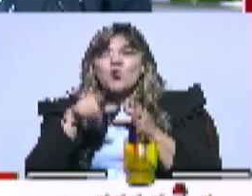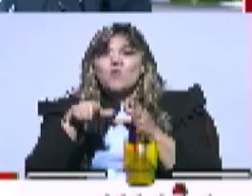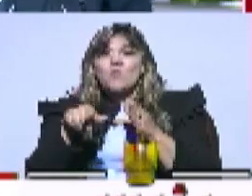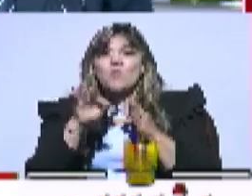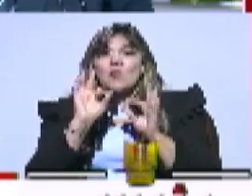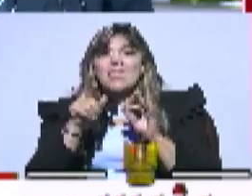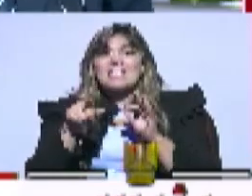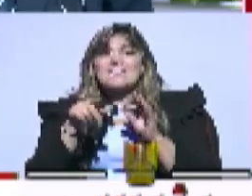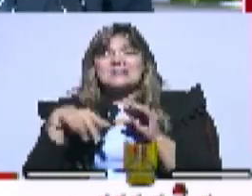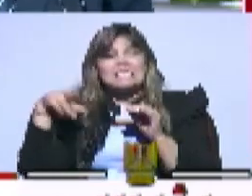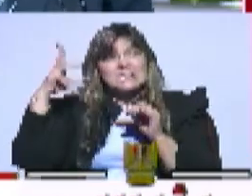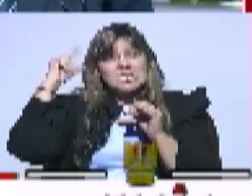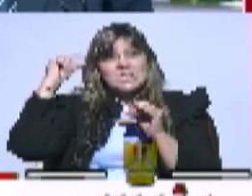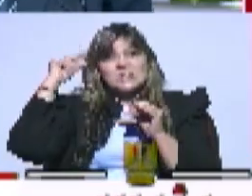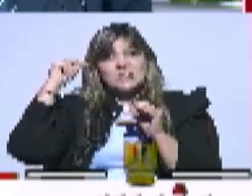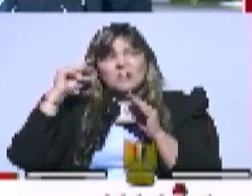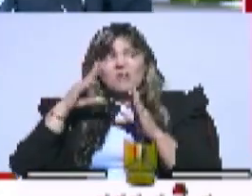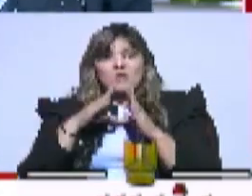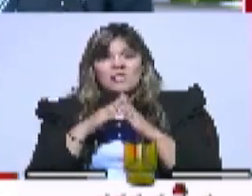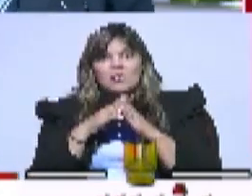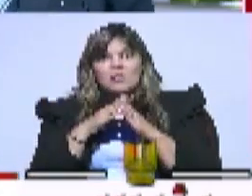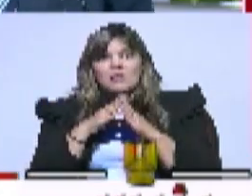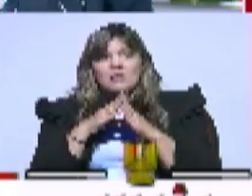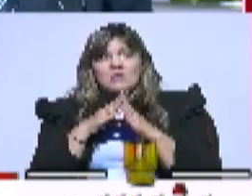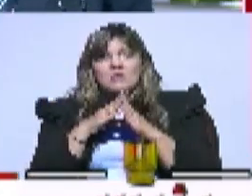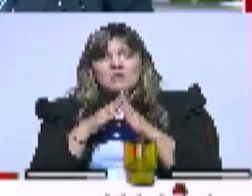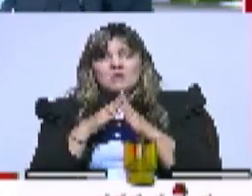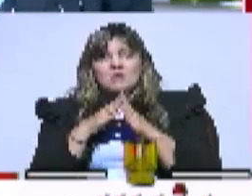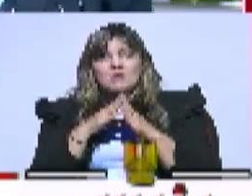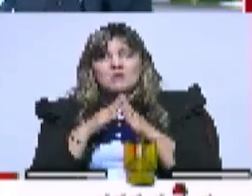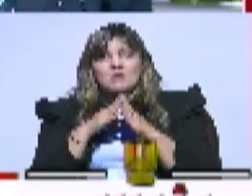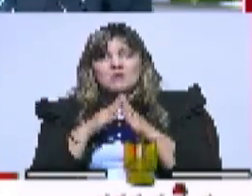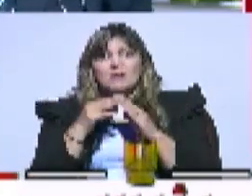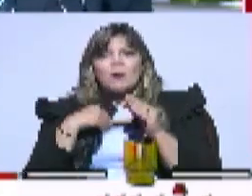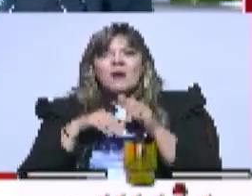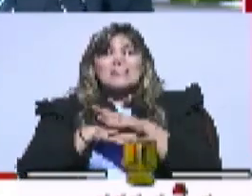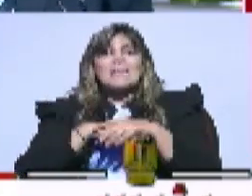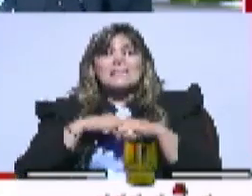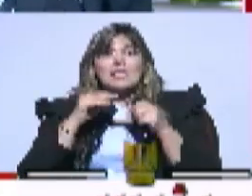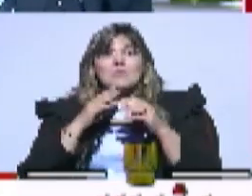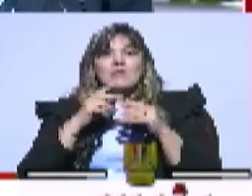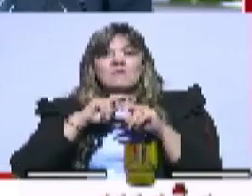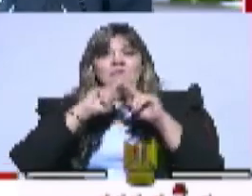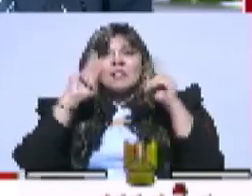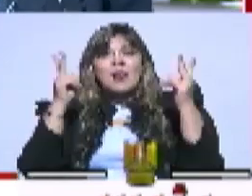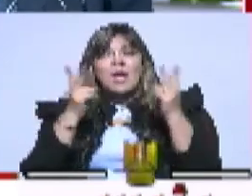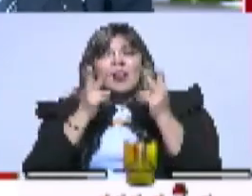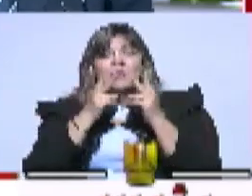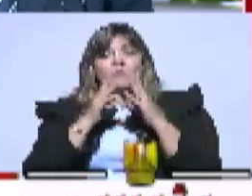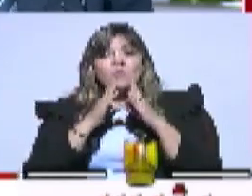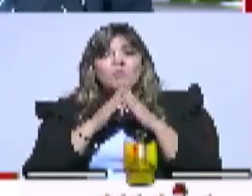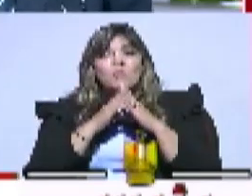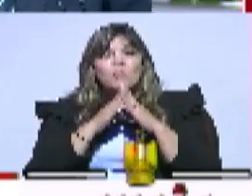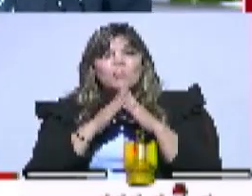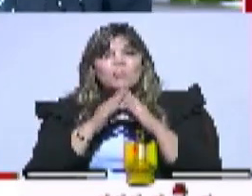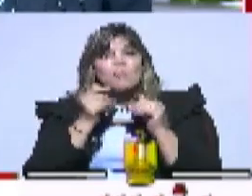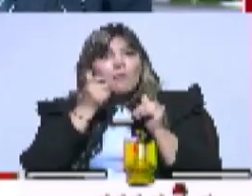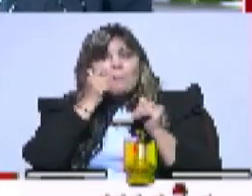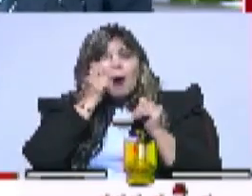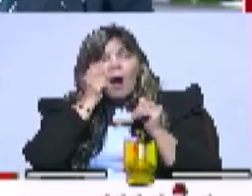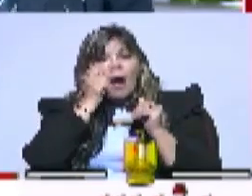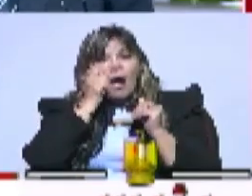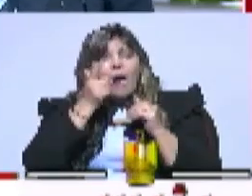دي إسرائيل كما سوف يتم تنفيذها في العالم كله قدامنا، ولم يعترض عليه